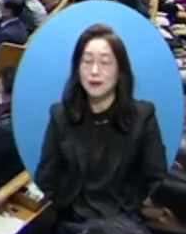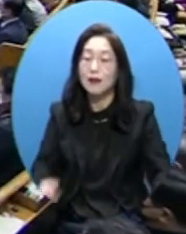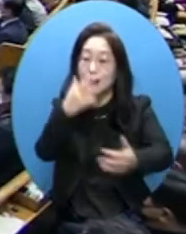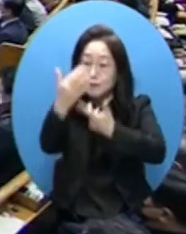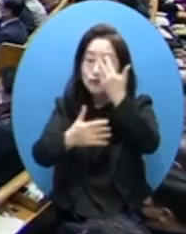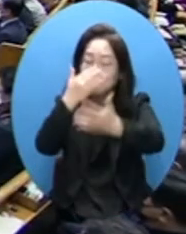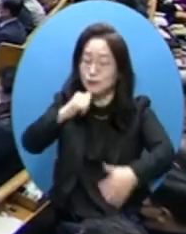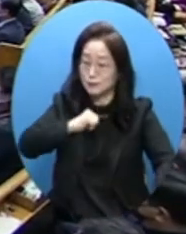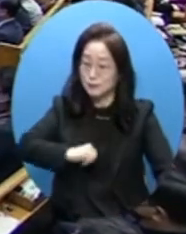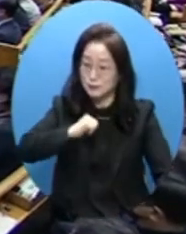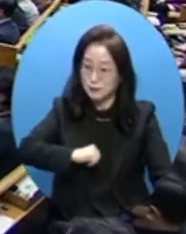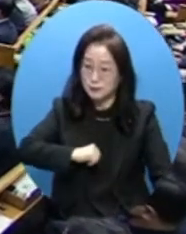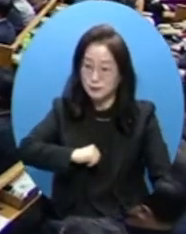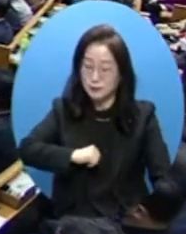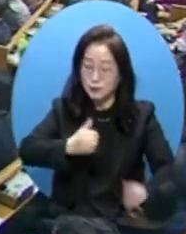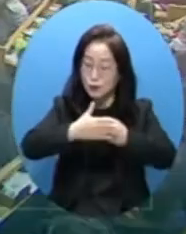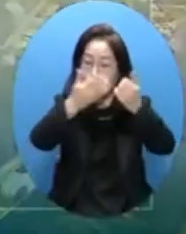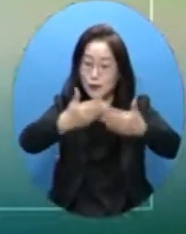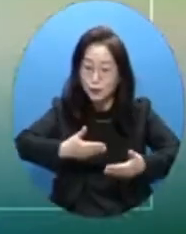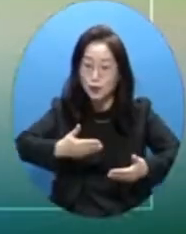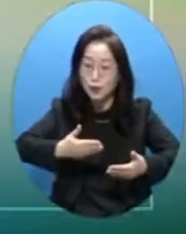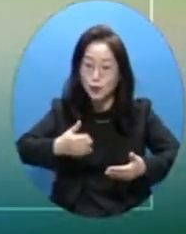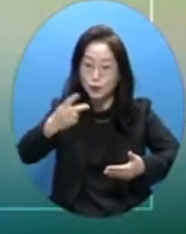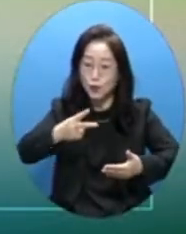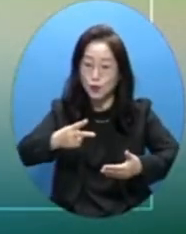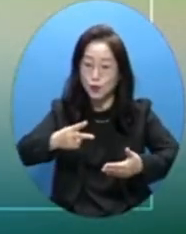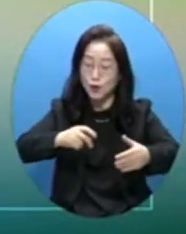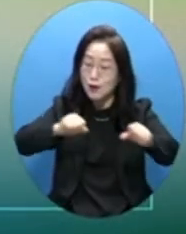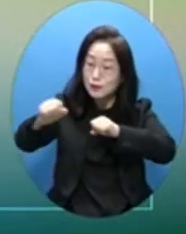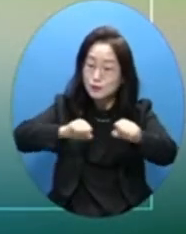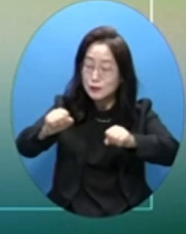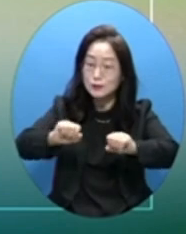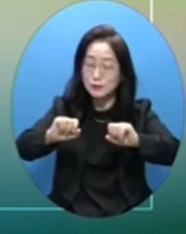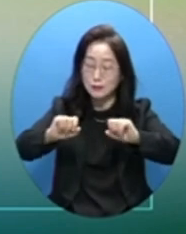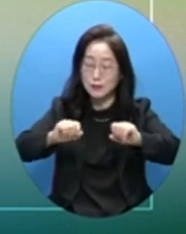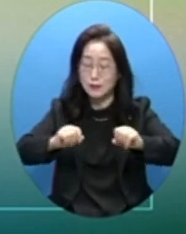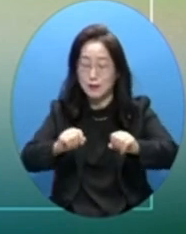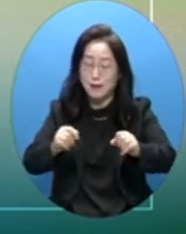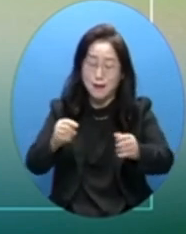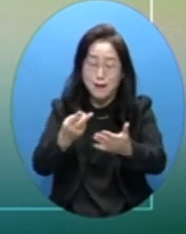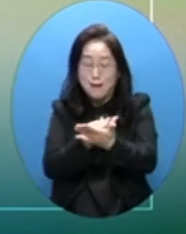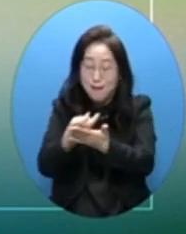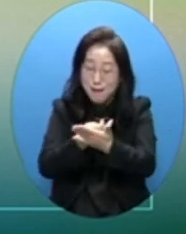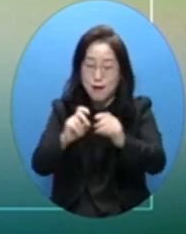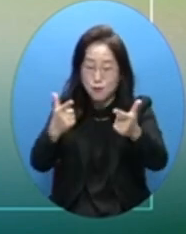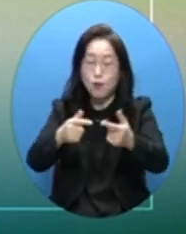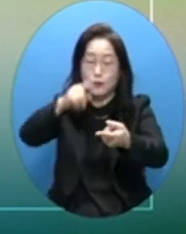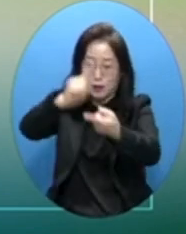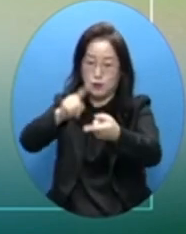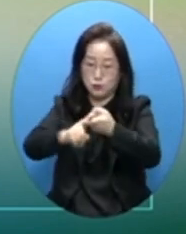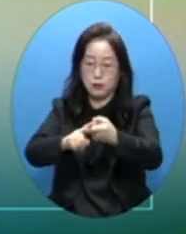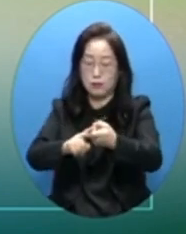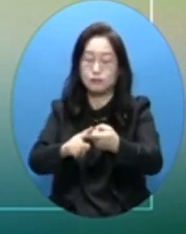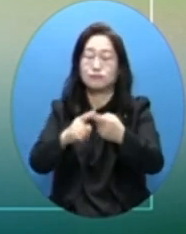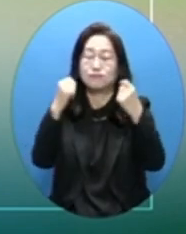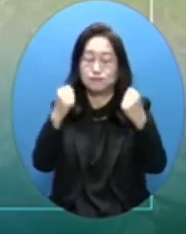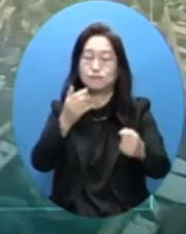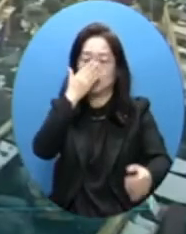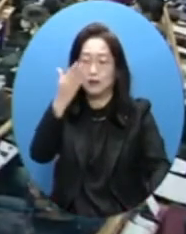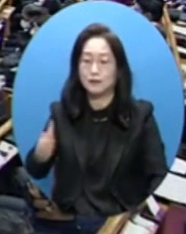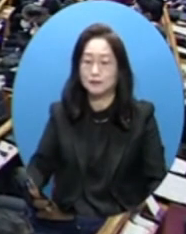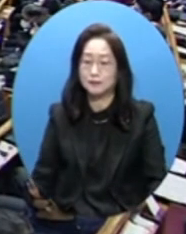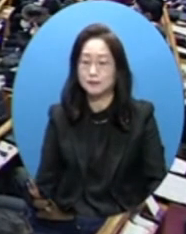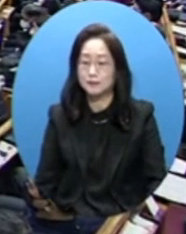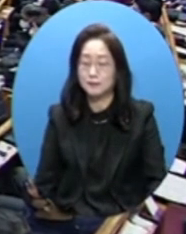견딜 수 있게 하실 뿐이 또한 내가 움직이지 않고 장작돔 위에 남아있게 하실 것입니다. 그래서